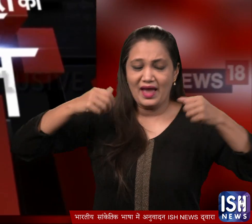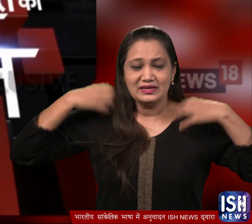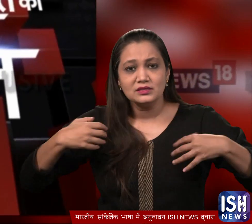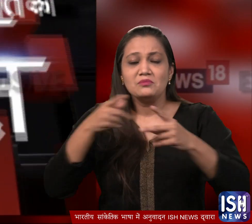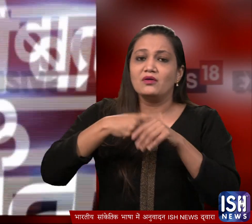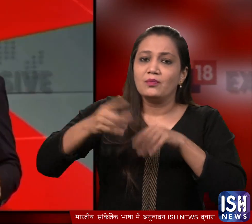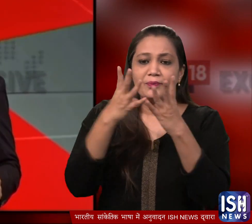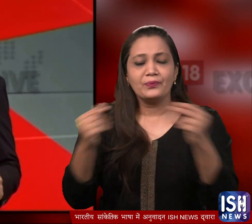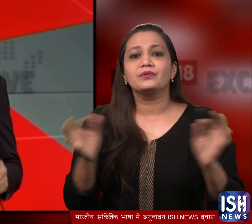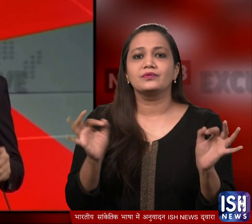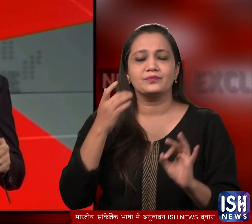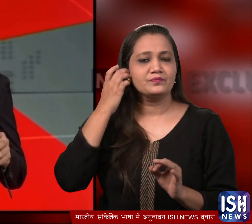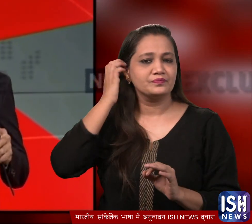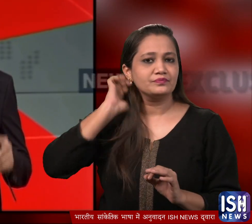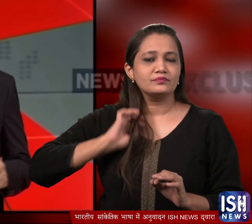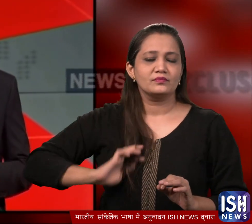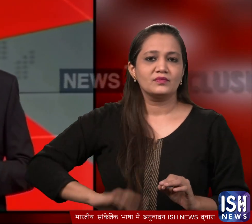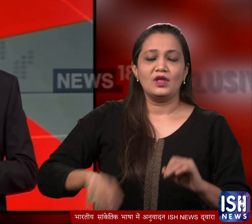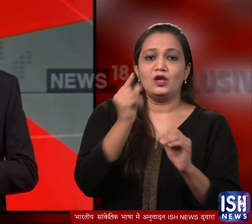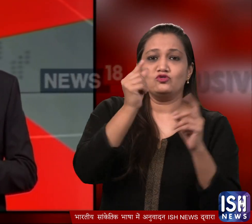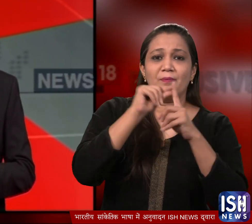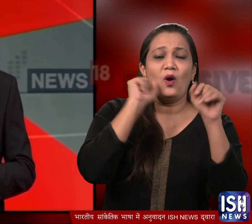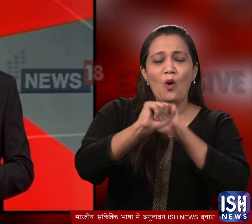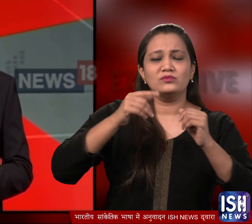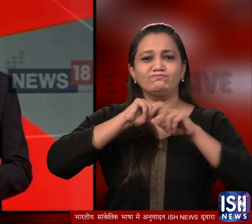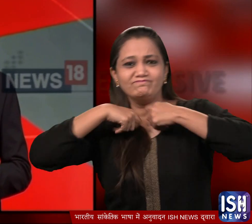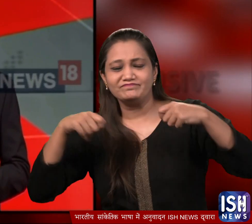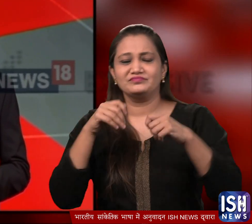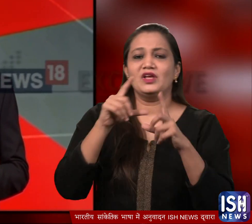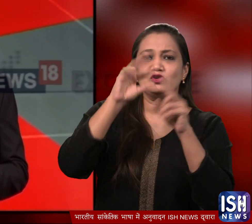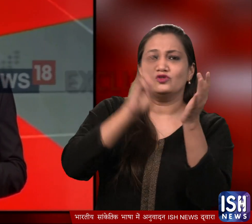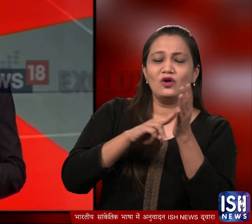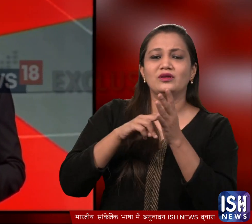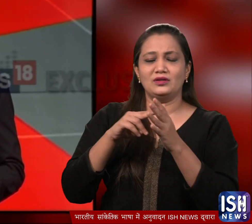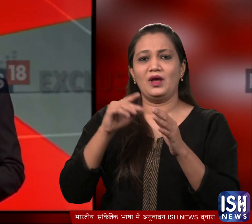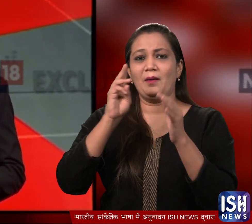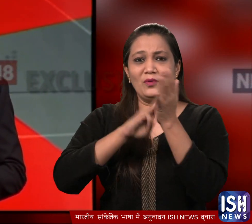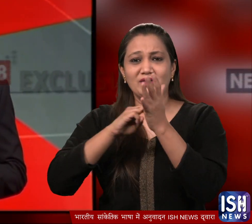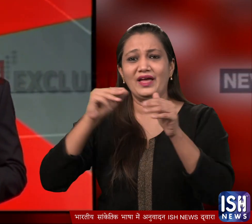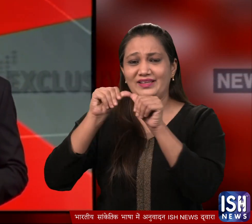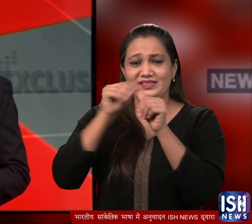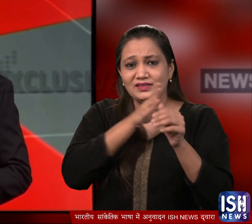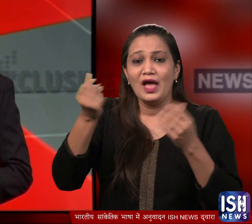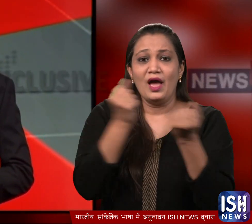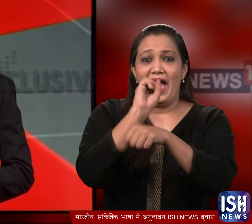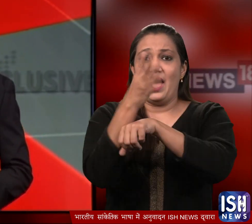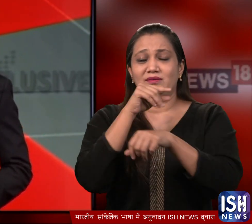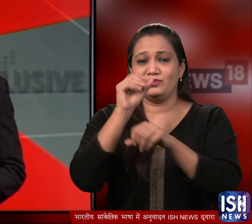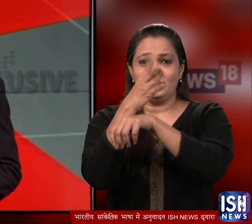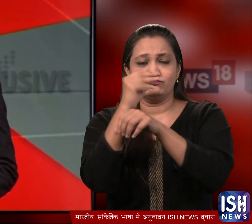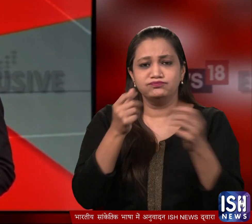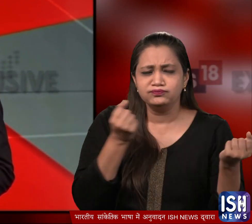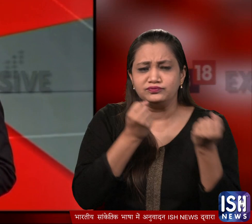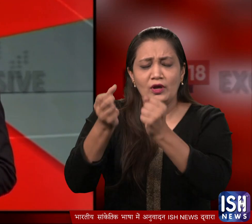नहीं। यूपी के डॉन मुख्तार अंसारी को जिस एम्बुलेंस में मोहाली कोर्ट में पेश किया गया, उस एम्बुलेंस से जुड़ी हैरान